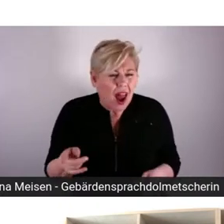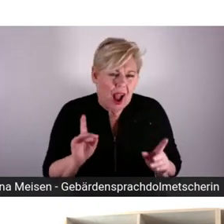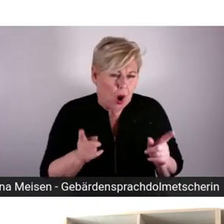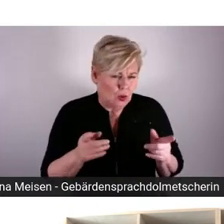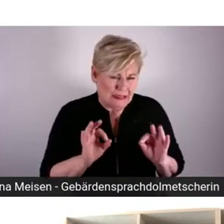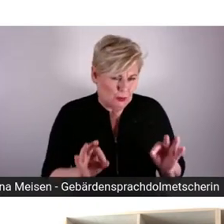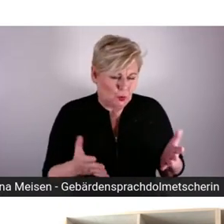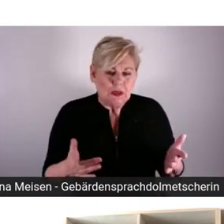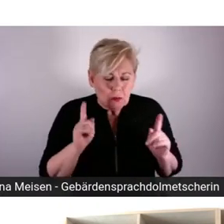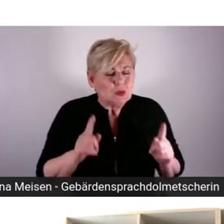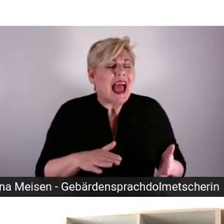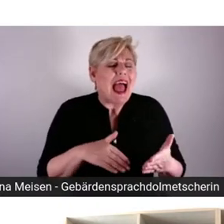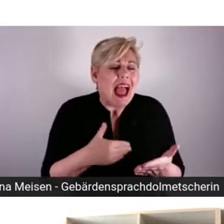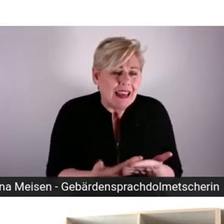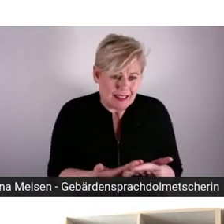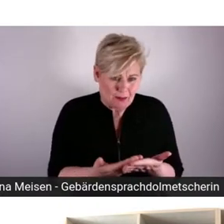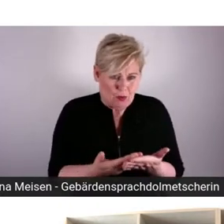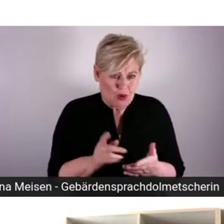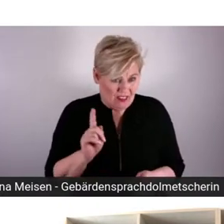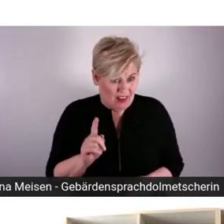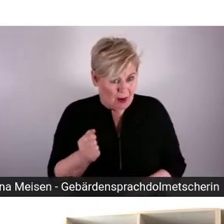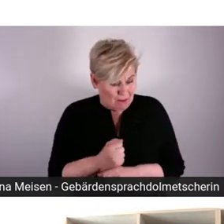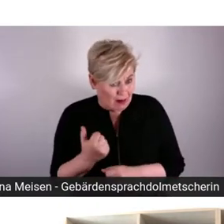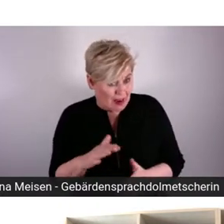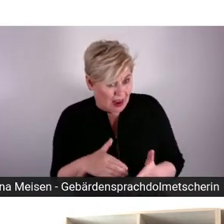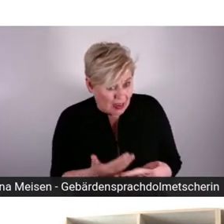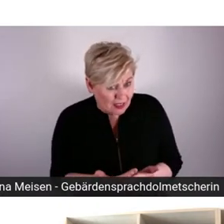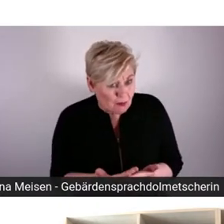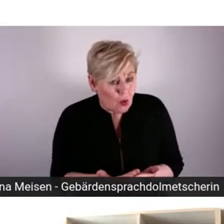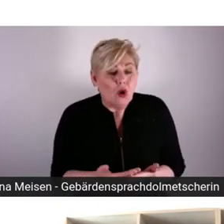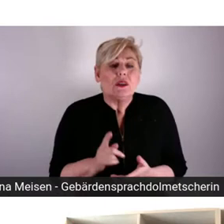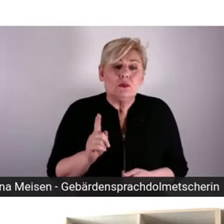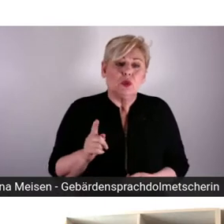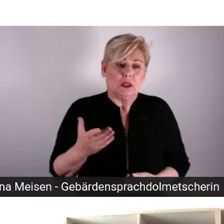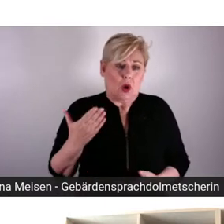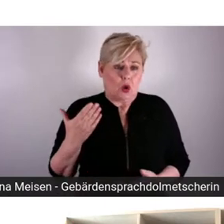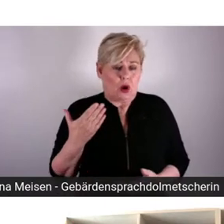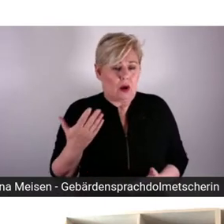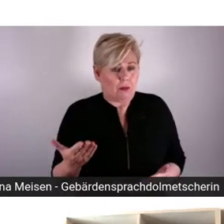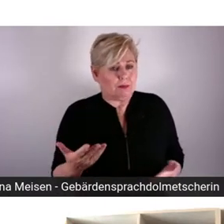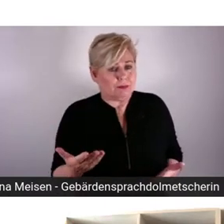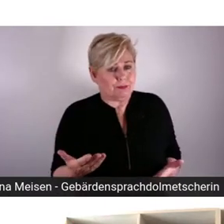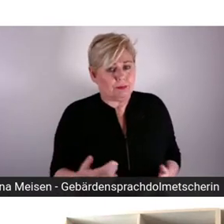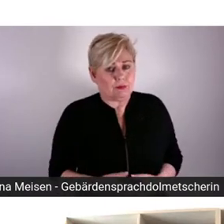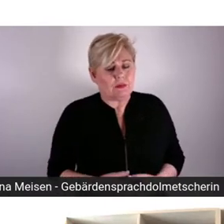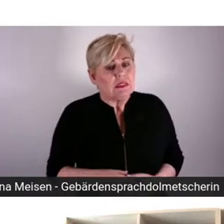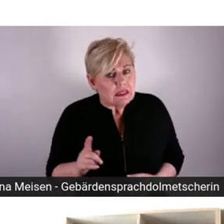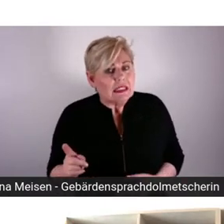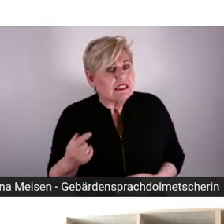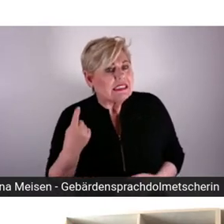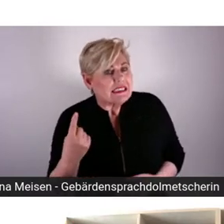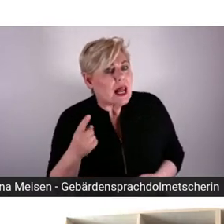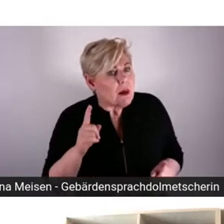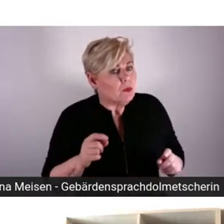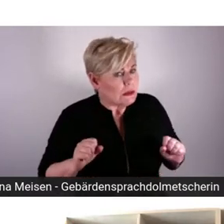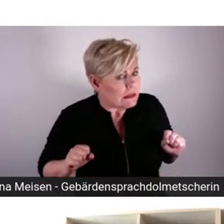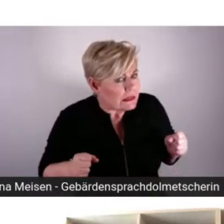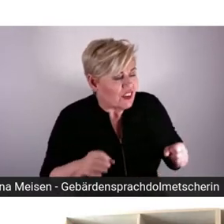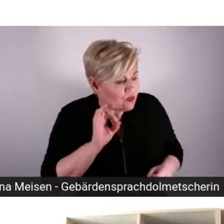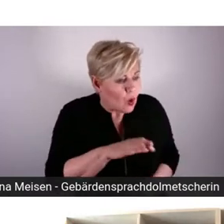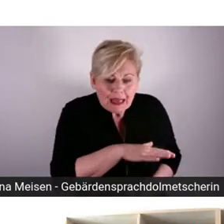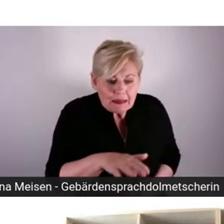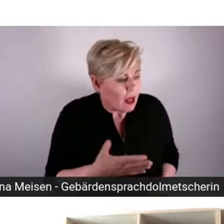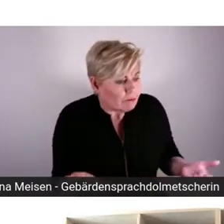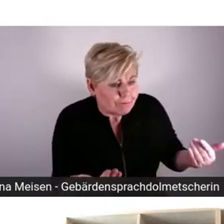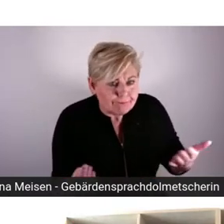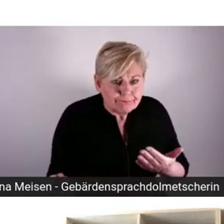die Angebote machen, auch ein Incentive haben, dafür bekommen, und haben, dass sie sich um Kinder bemühen für die Teilnahme an Sport